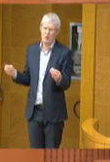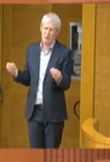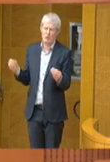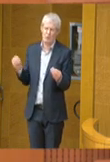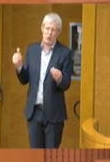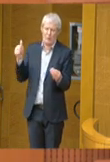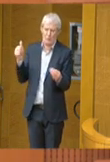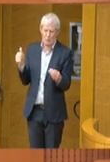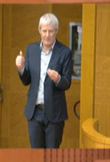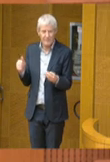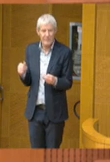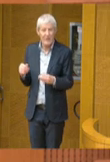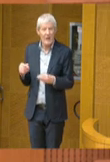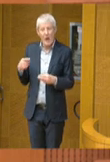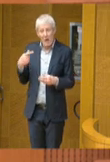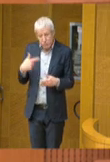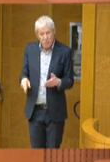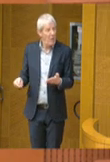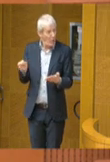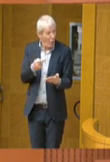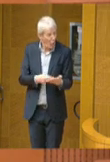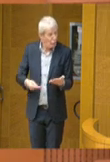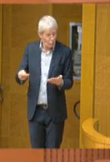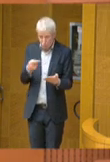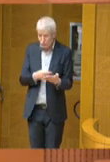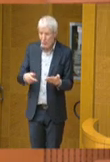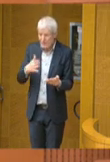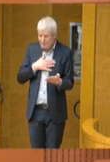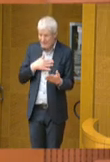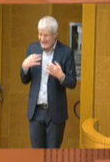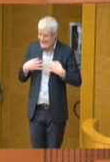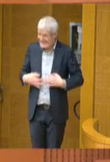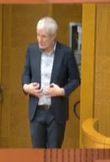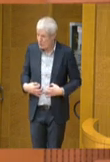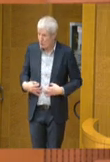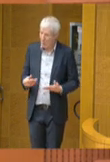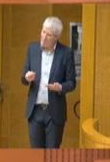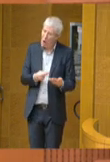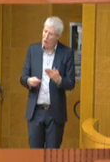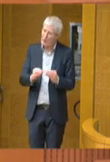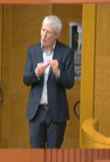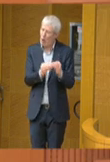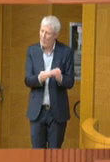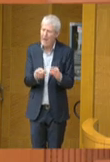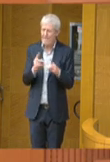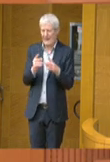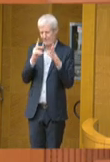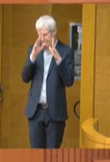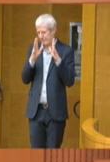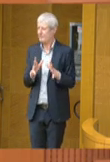prevalenza. Tutta la progettualità del nostro istituto cerca di caratterizzarsi